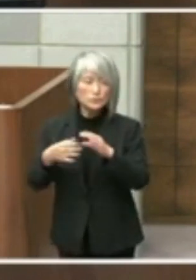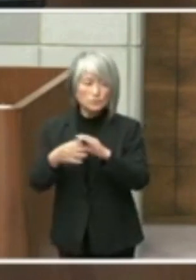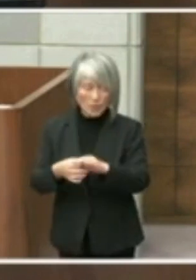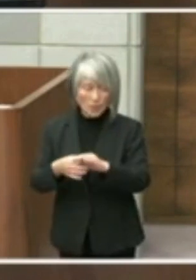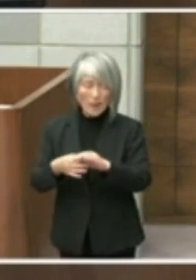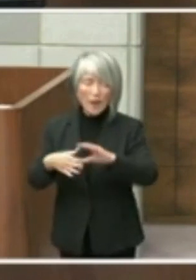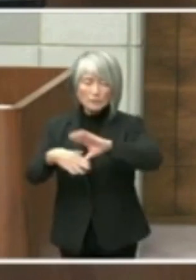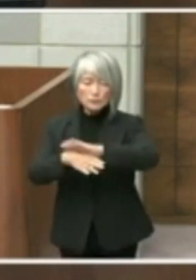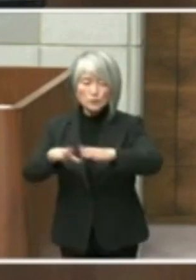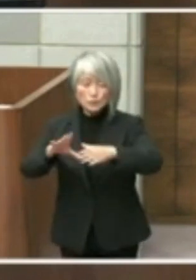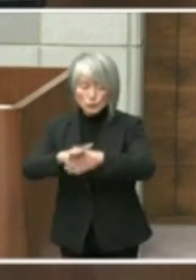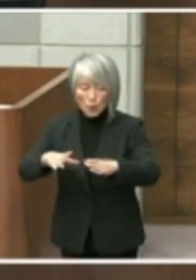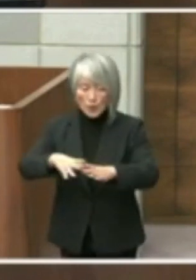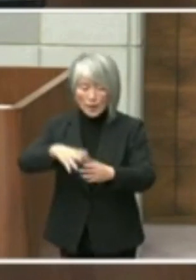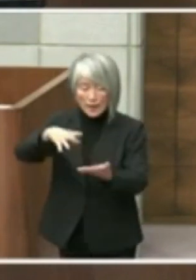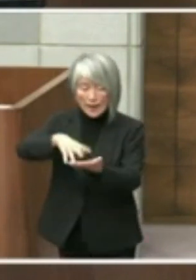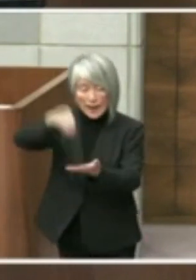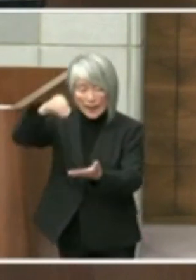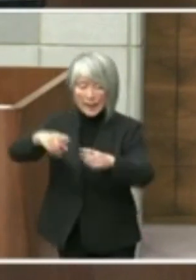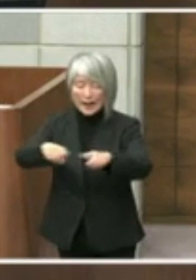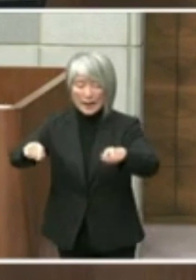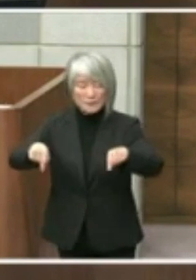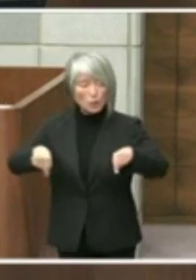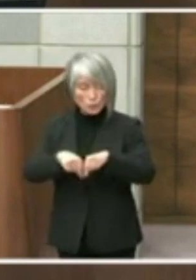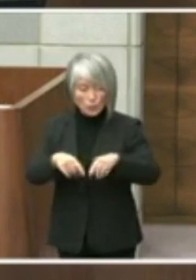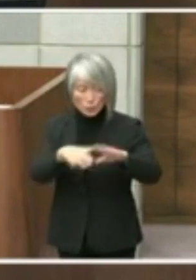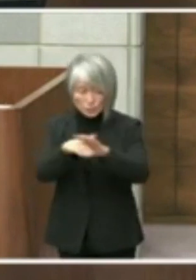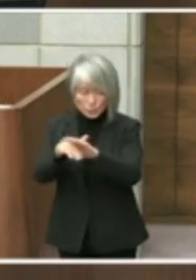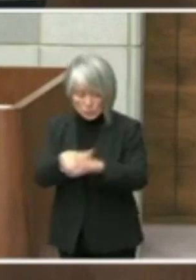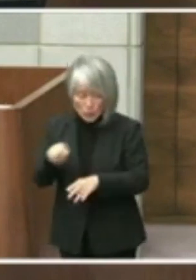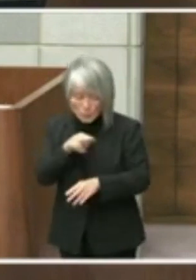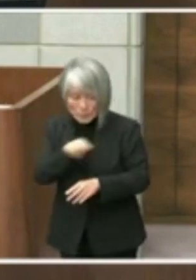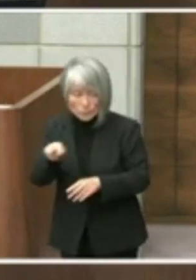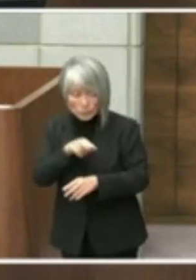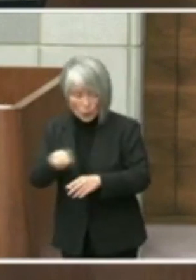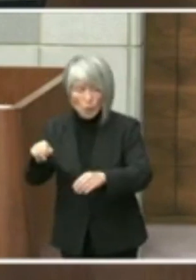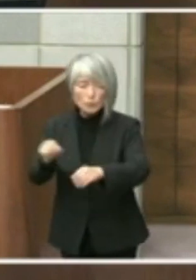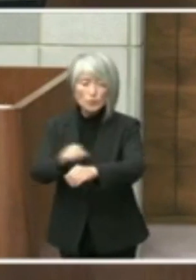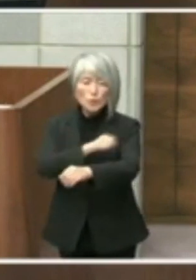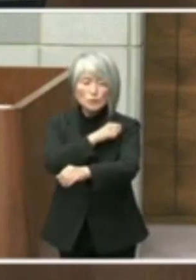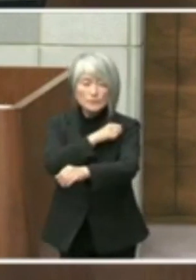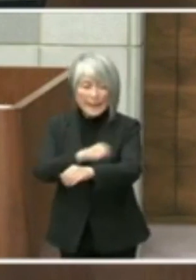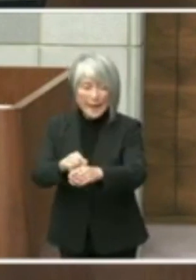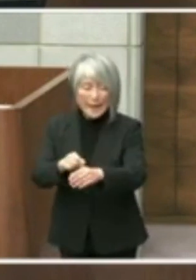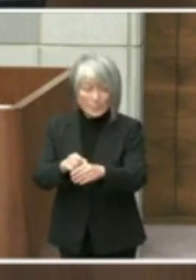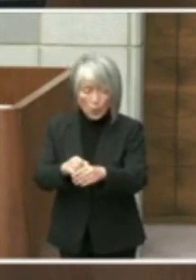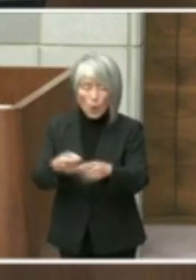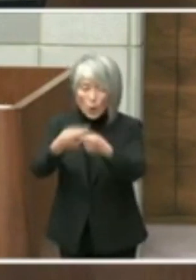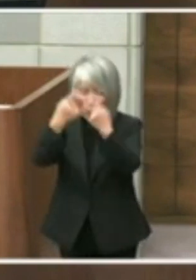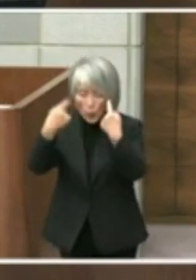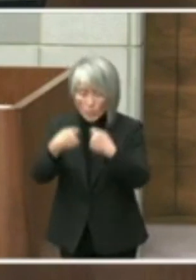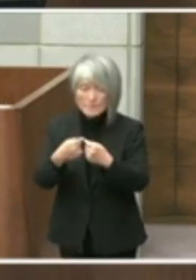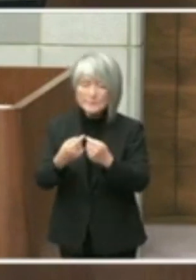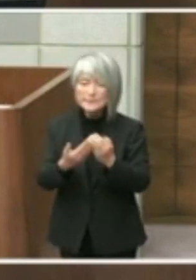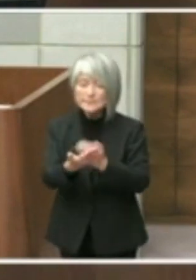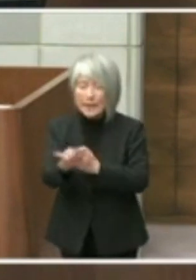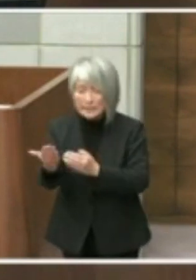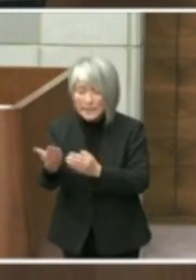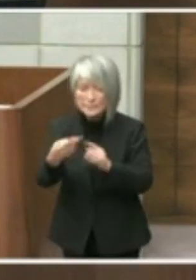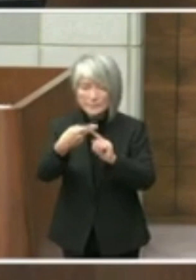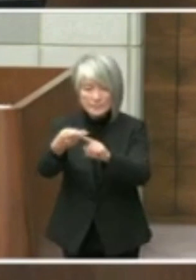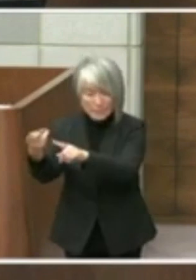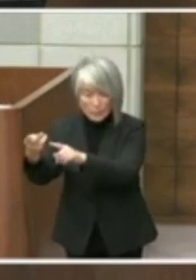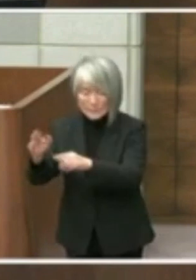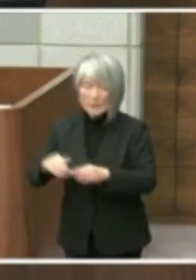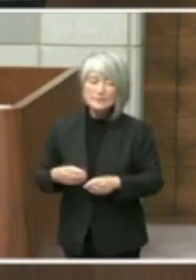文書画像の文言を見ますと、特定の個人宛ではなく、自治会会員宛